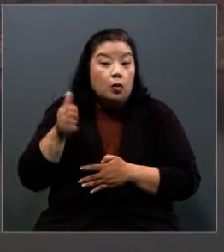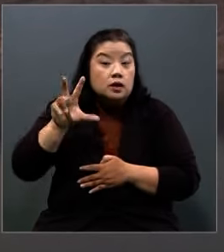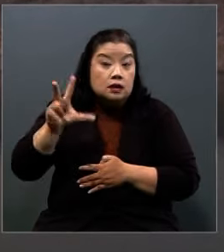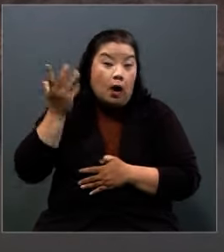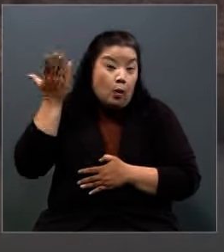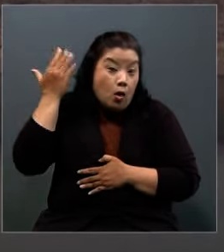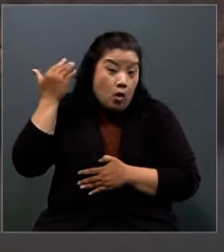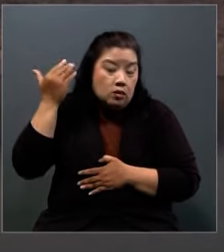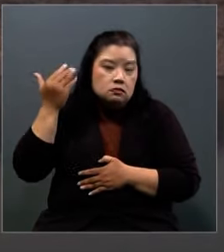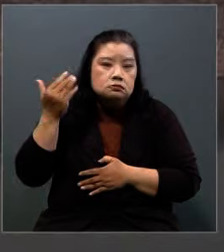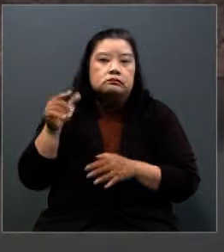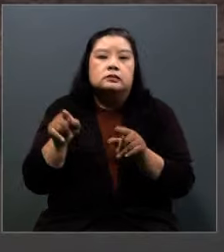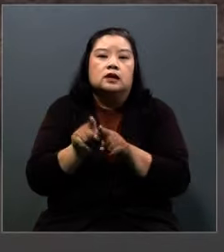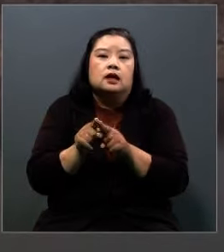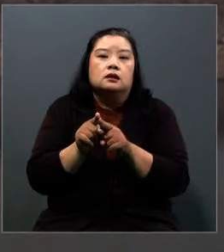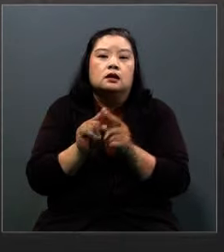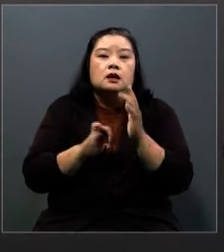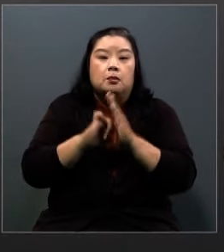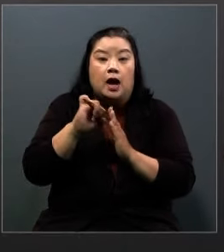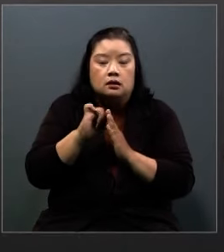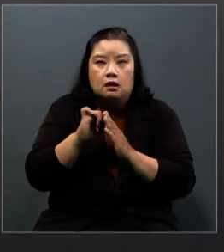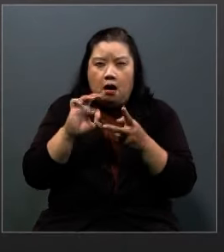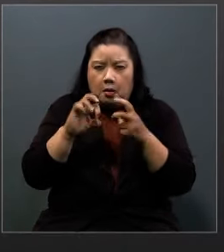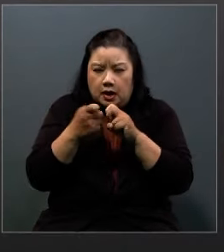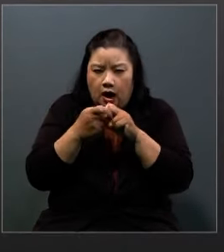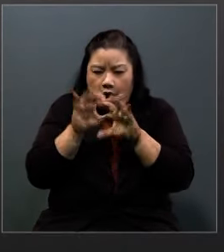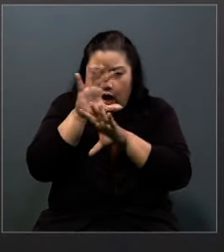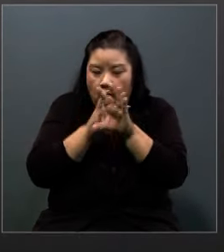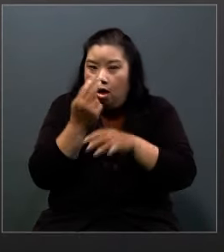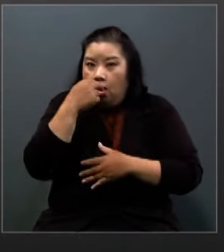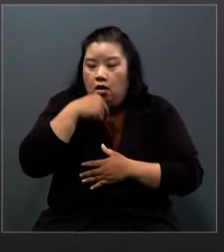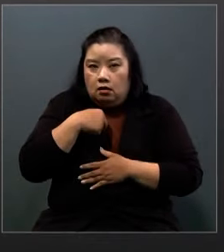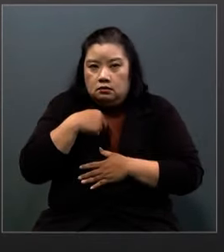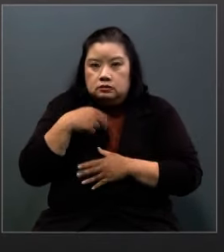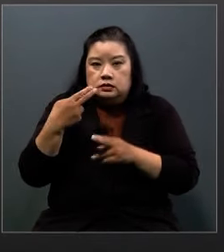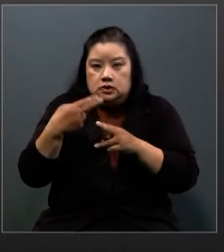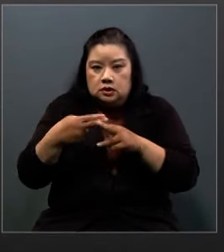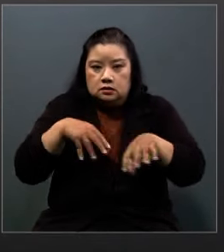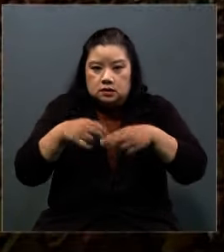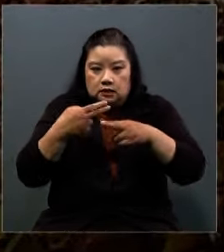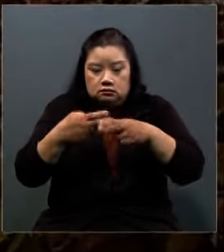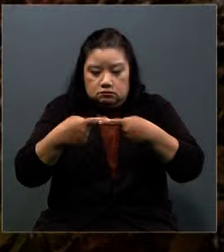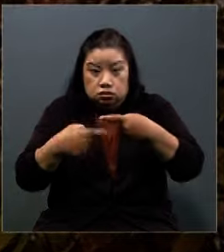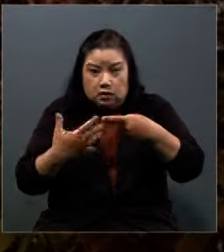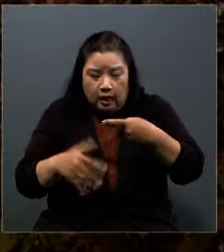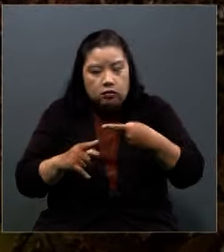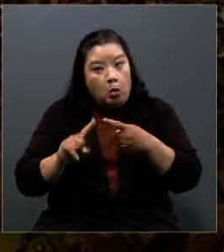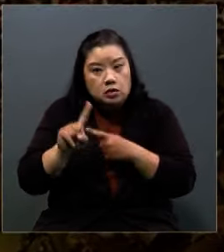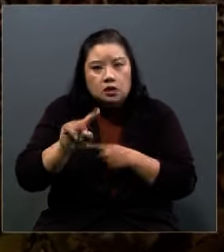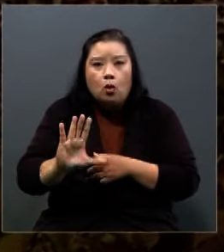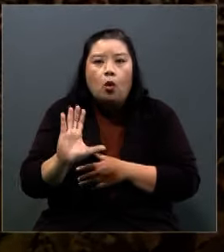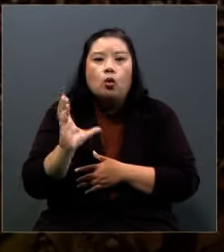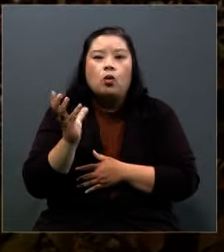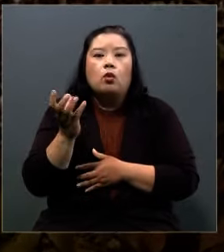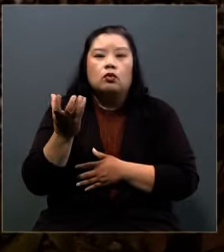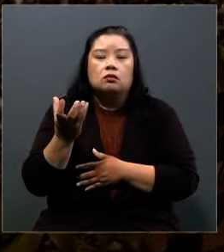าณฝุ่นละอองสูงเลยแล้วถูกจัดอยู่ในอันดับต้นๆของโลกเลยนะครับจึงต้องเร่งแก้ปัญหาเพื่อไม่ให้ส่งผลกระทบต่อภ